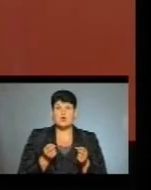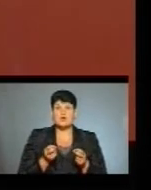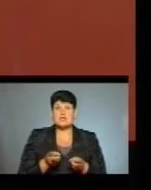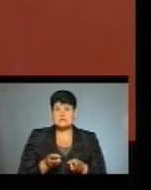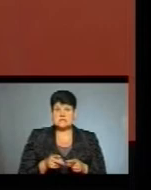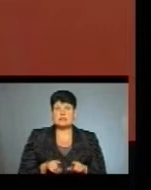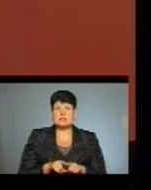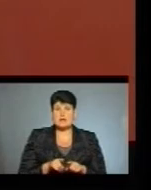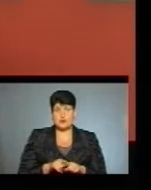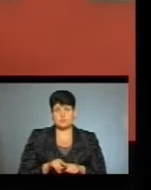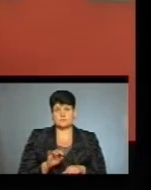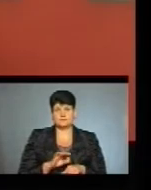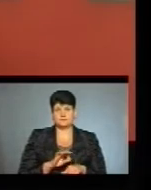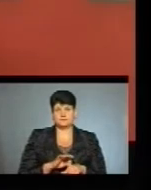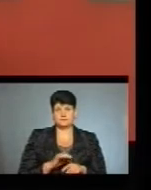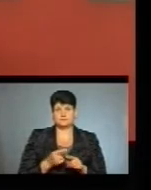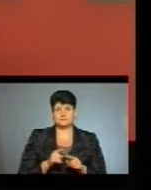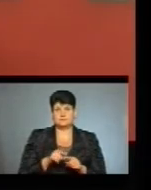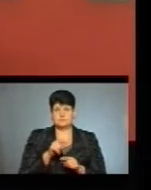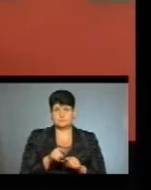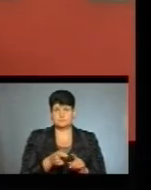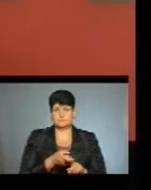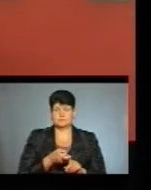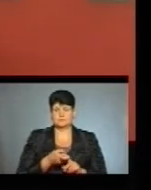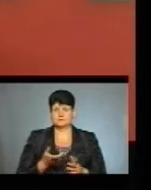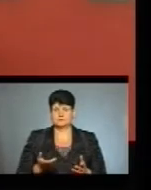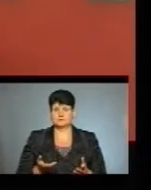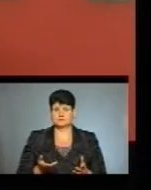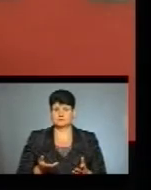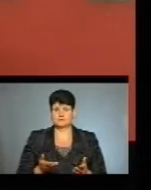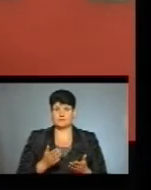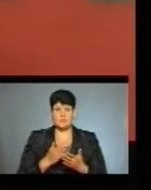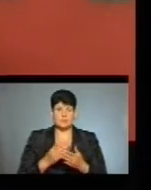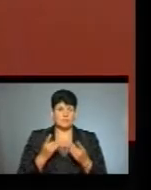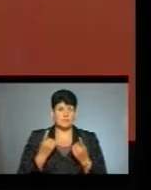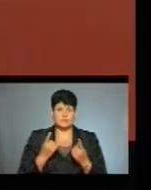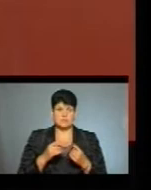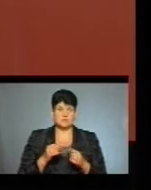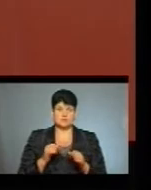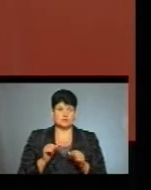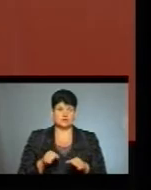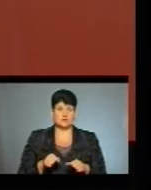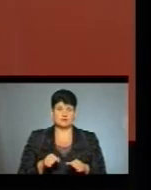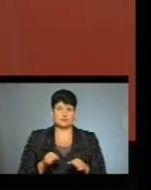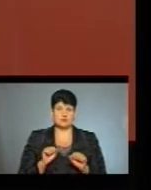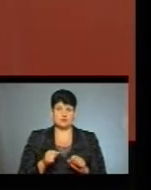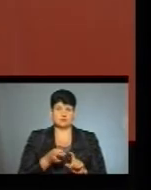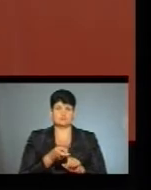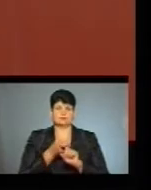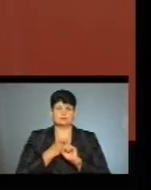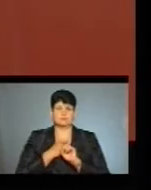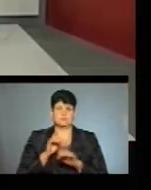також заразитися цією бактерією. І маємо дуже велику ймовірність того, що можна